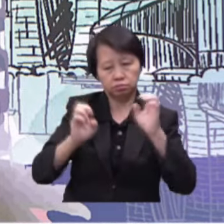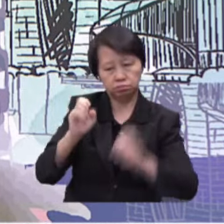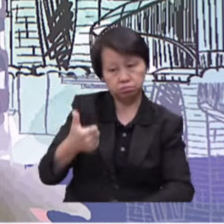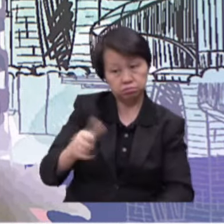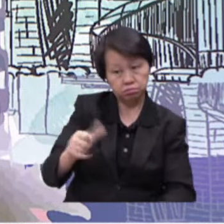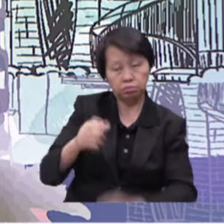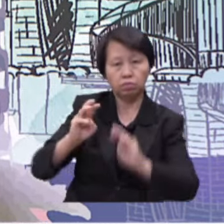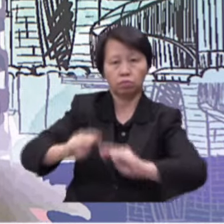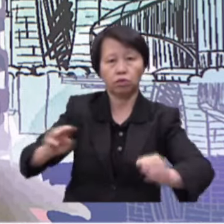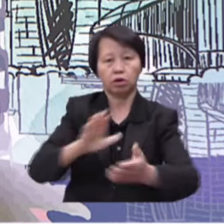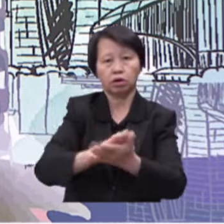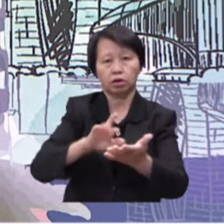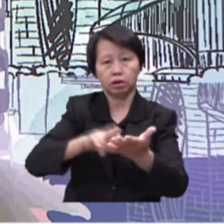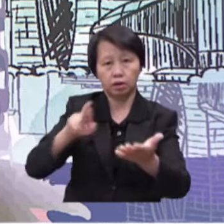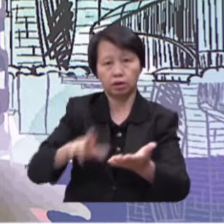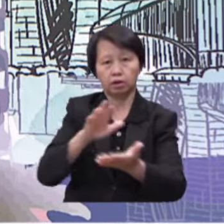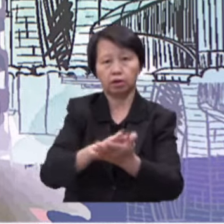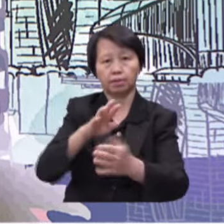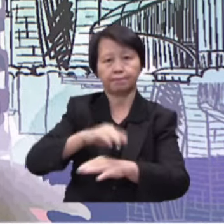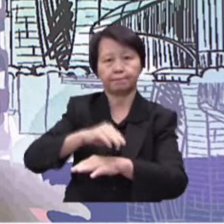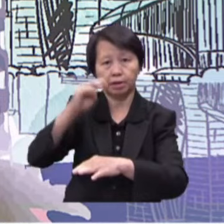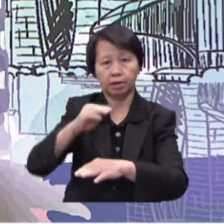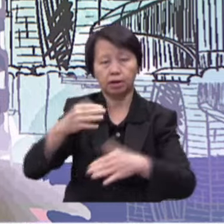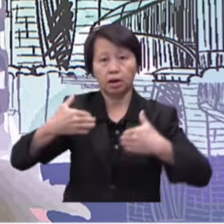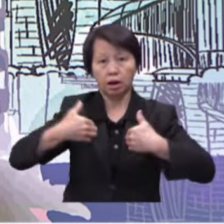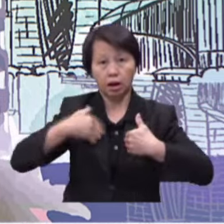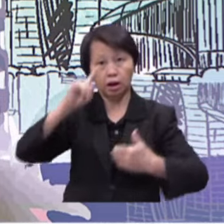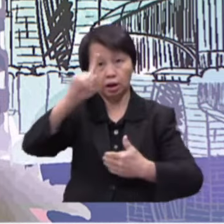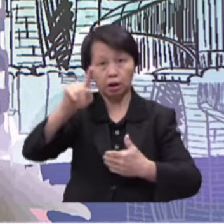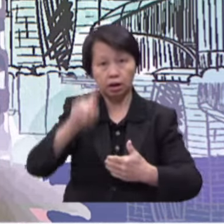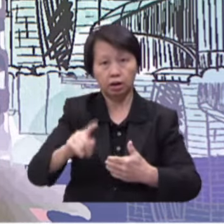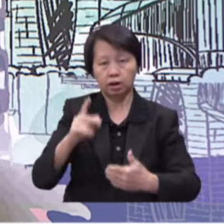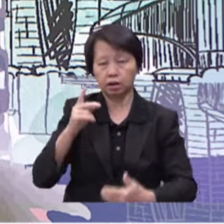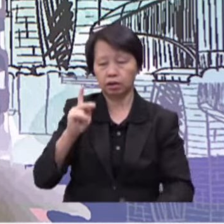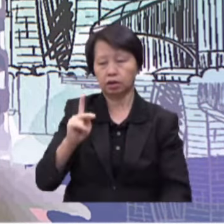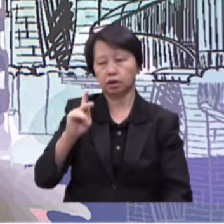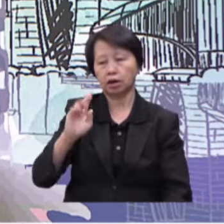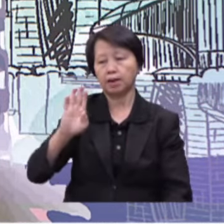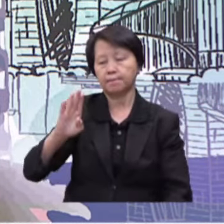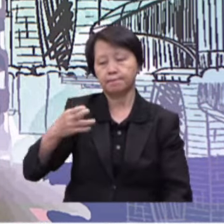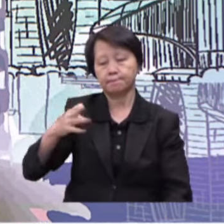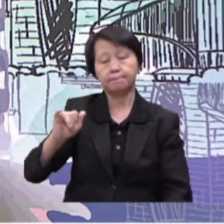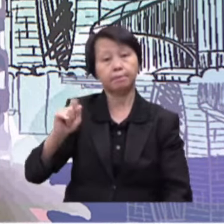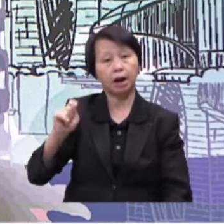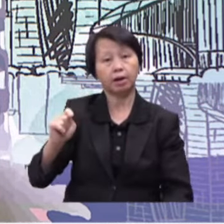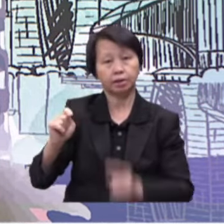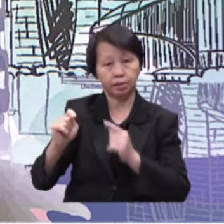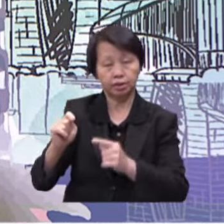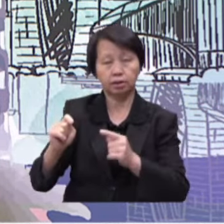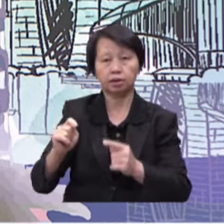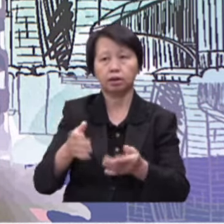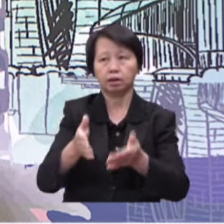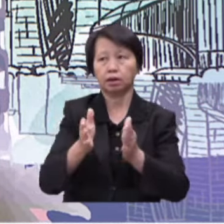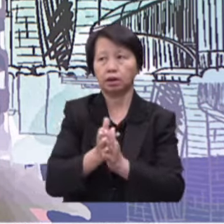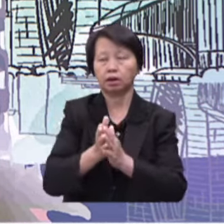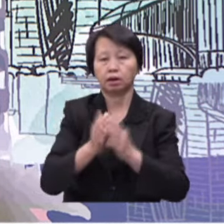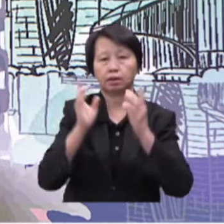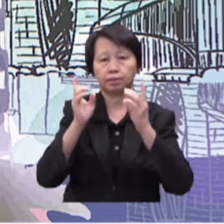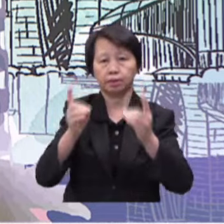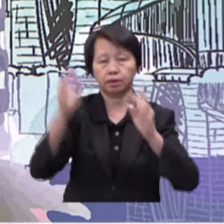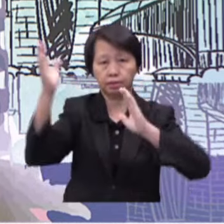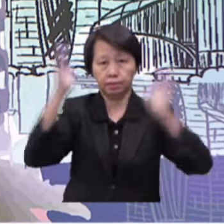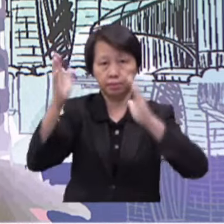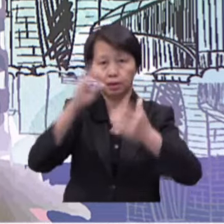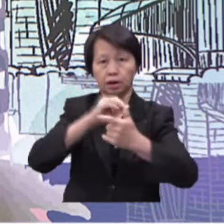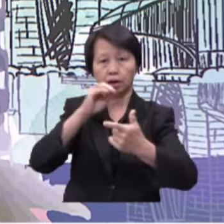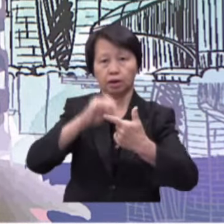murid di sekolah rendah dan juga Sekolah Menengah Adakah soal dan berusuk hebat ini yang disarankan oleh pelan pembangunan pendidikan Malaysia